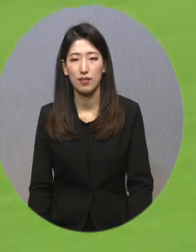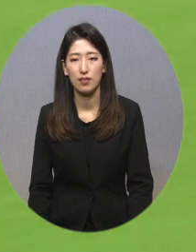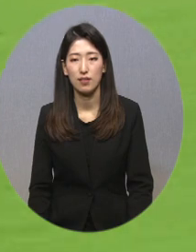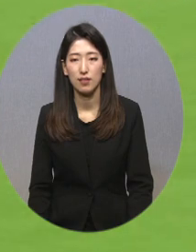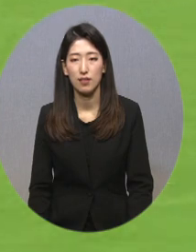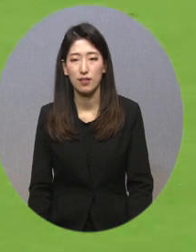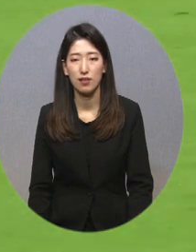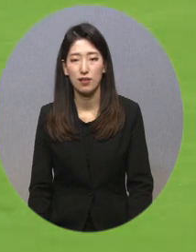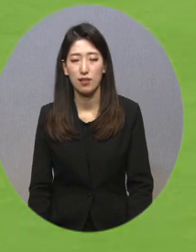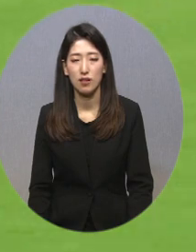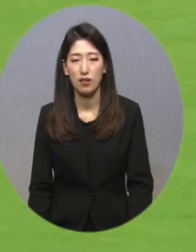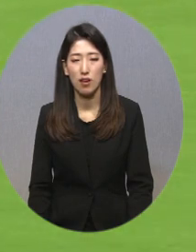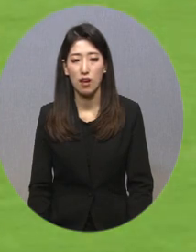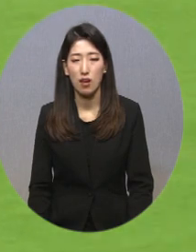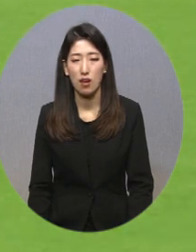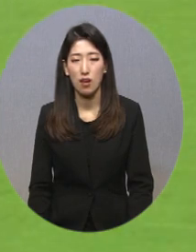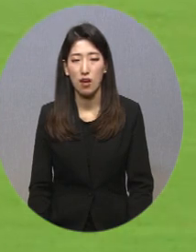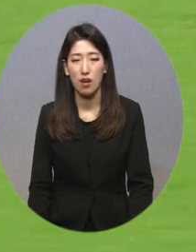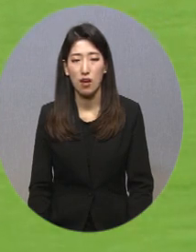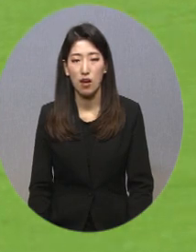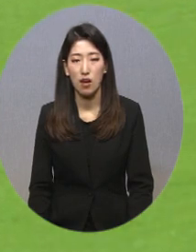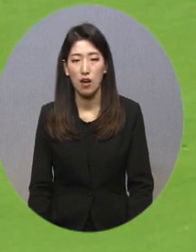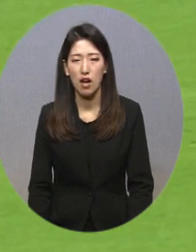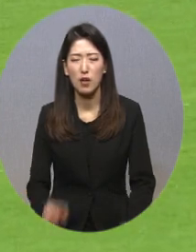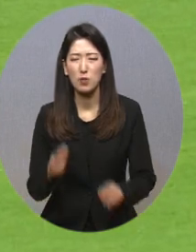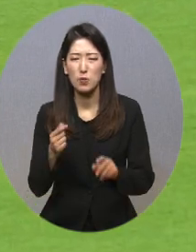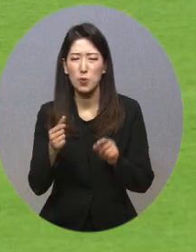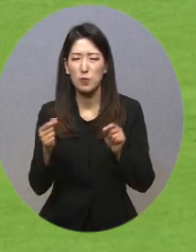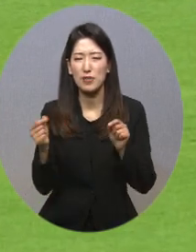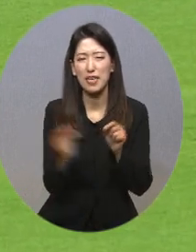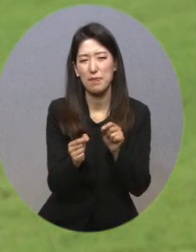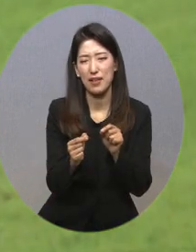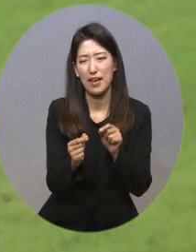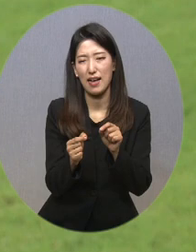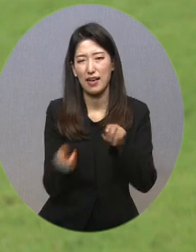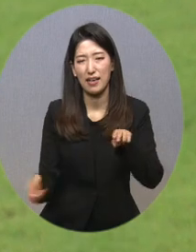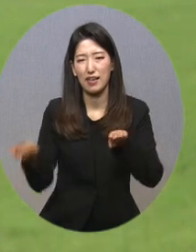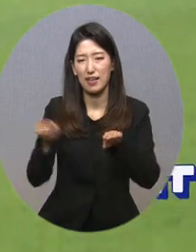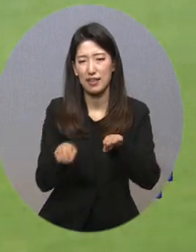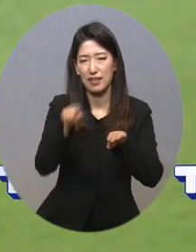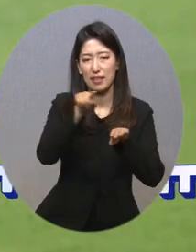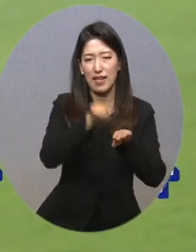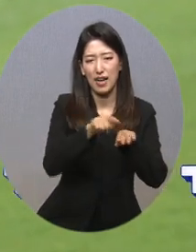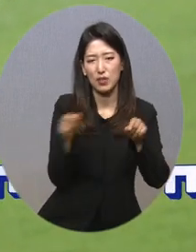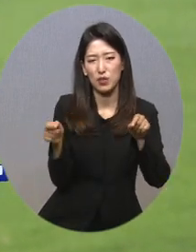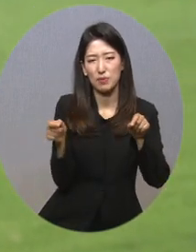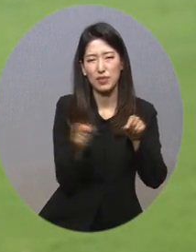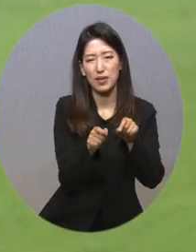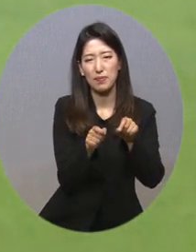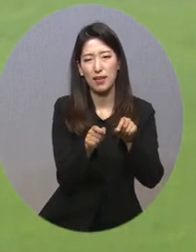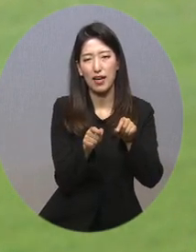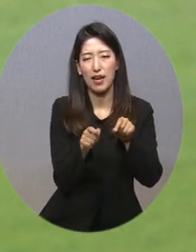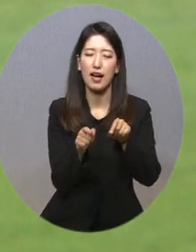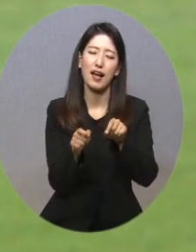어프로치를, 야, 그렇지. 한번 조금 중간에 한번 턱에 걸려서 아, 짧다.